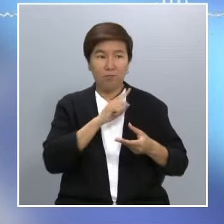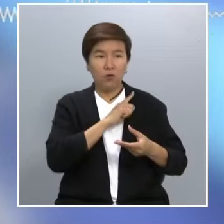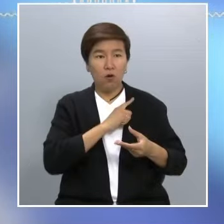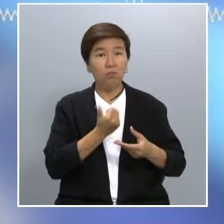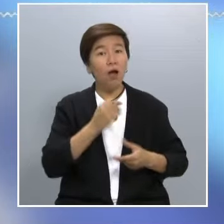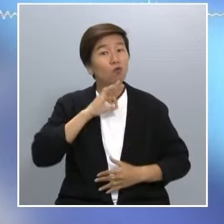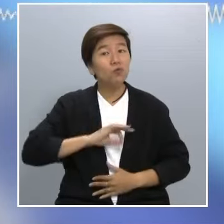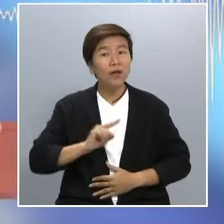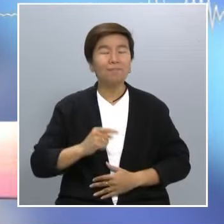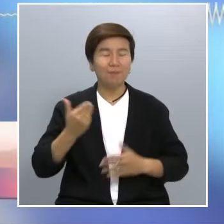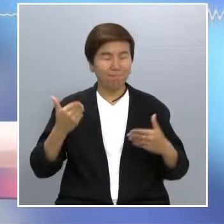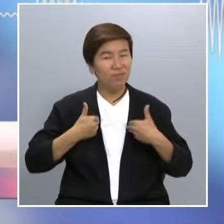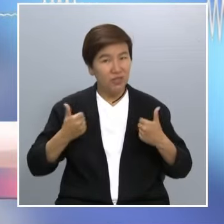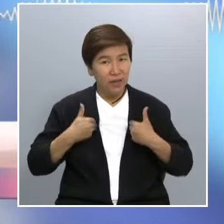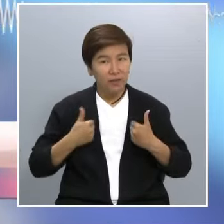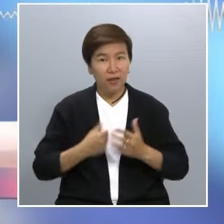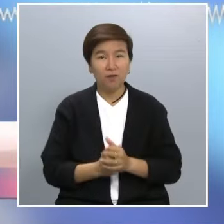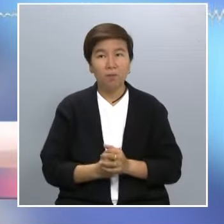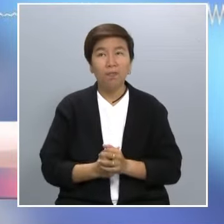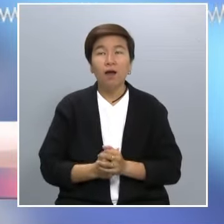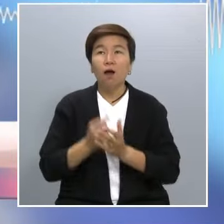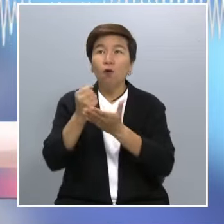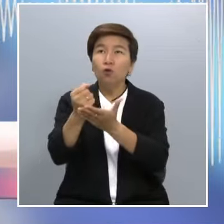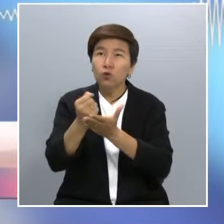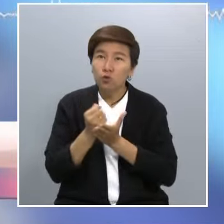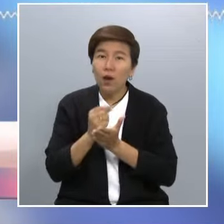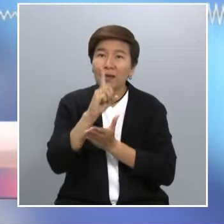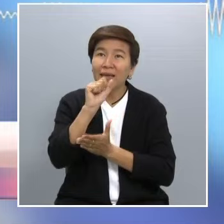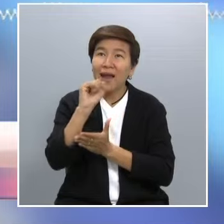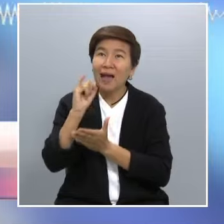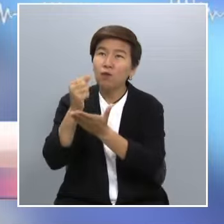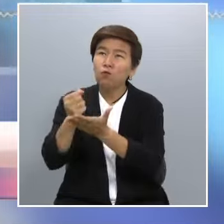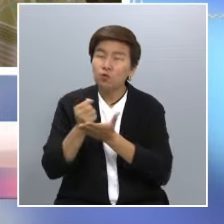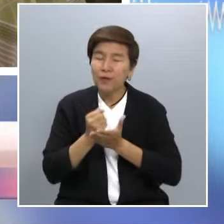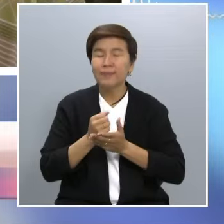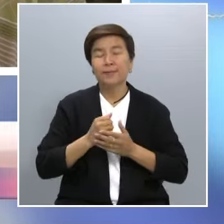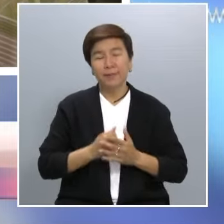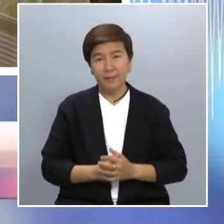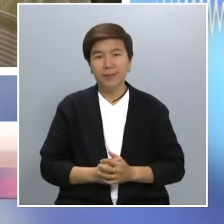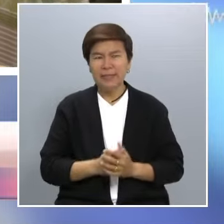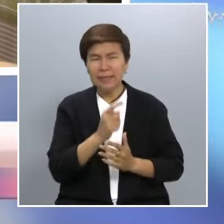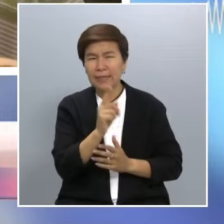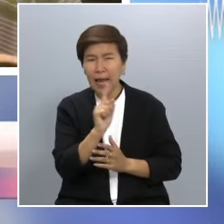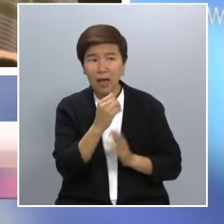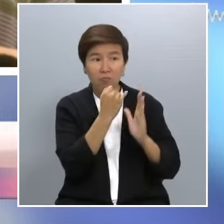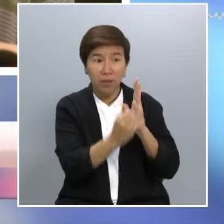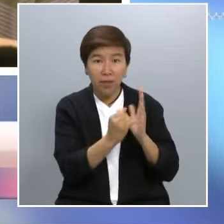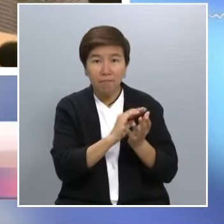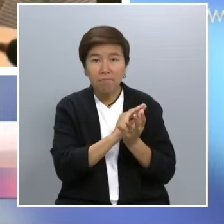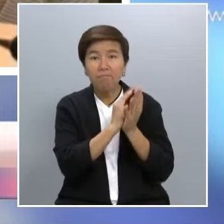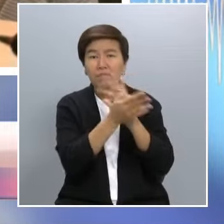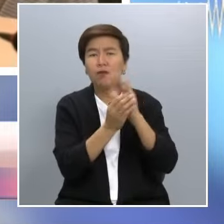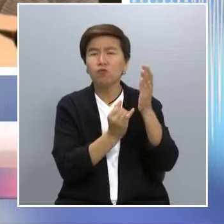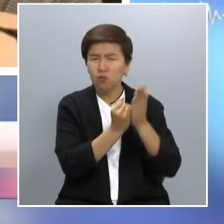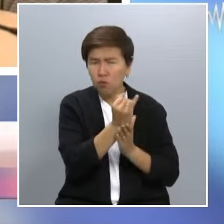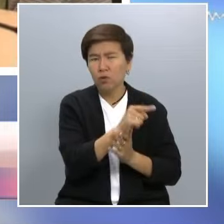ค่ะดีใจมากเลยค่ะที่ท่านจะลงมาช่วยแล้วก็ช่วยสะสางความผิดให้มันเป็นความถูกความถูกไม่เป็นความผิดอะไรเนี่ยค่ะ